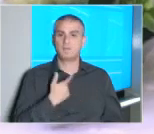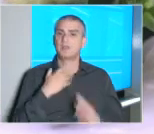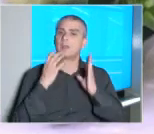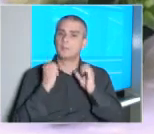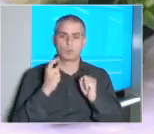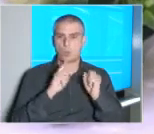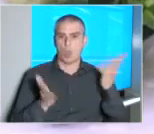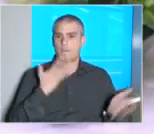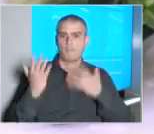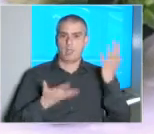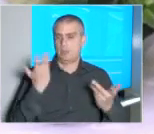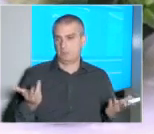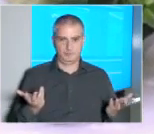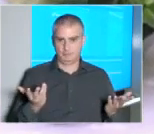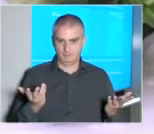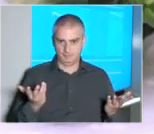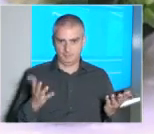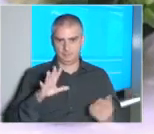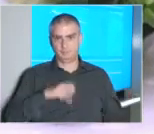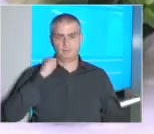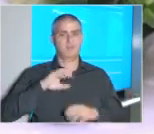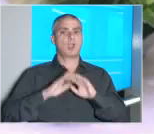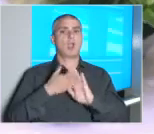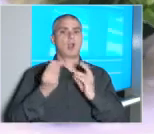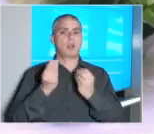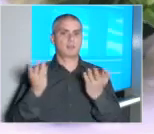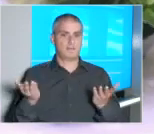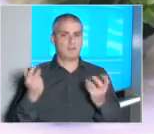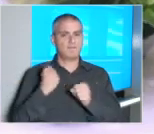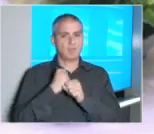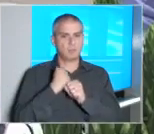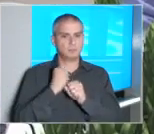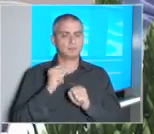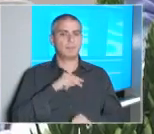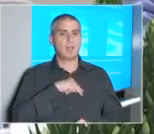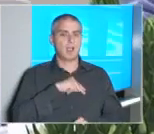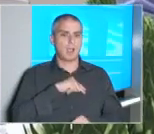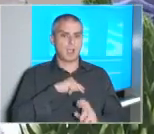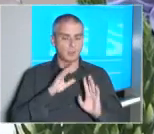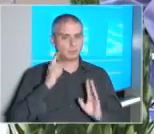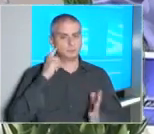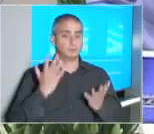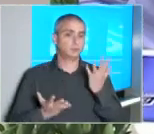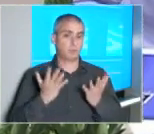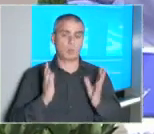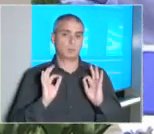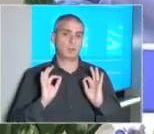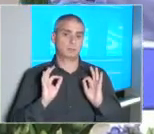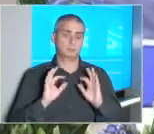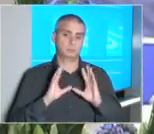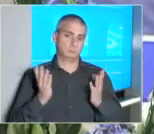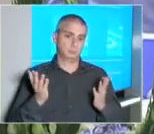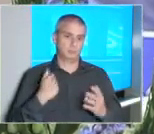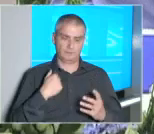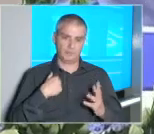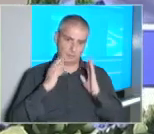בטוחה שהם לא ממהרים ליטול לידיהם כל דבר, ועושים את הדברים באחריות ובשיקול דעת גדול, ושם זה